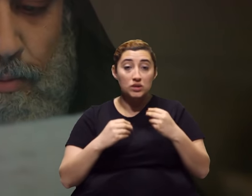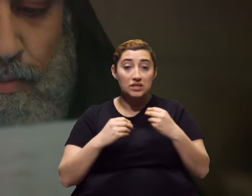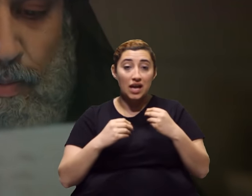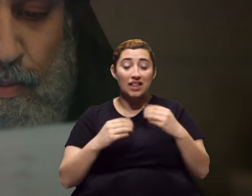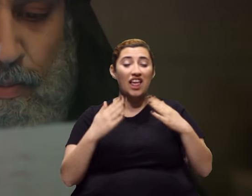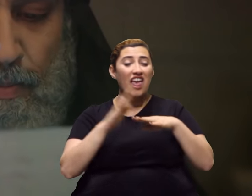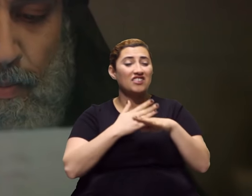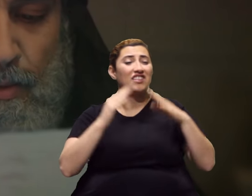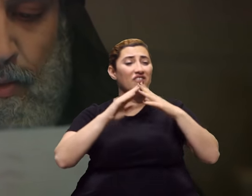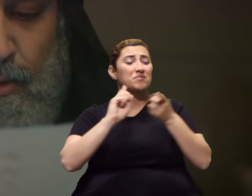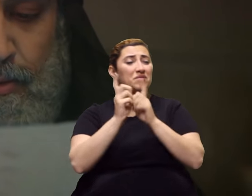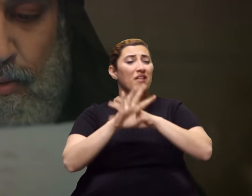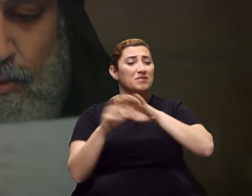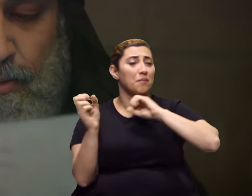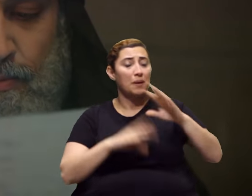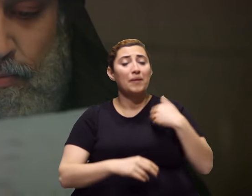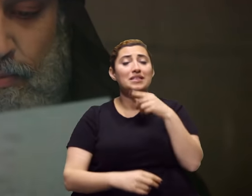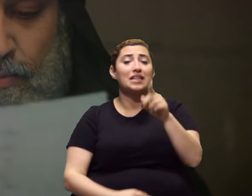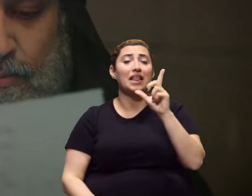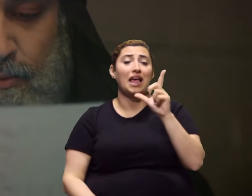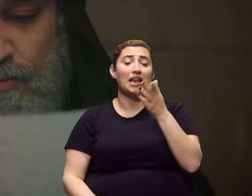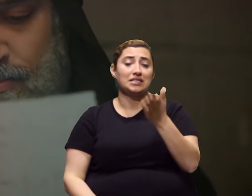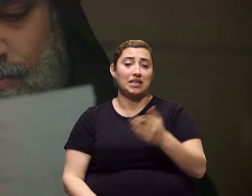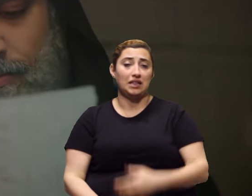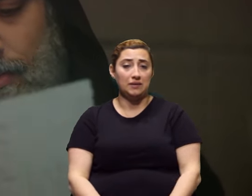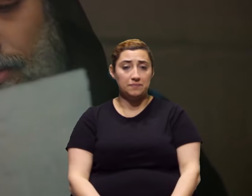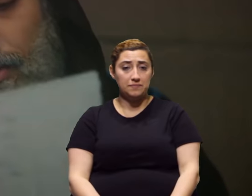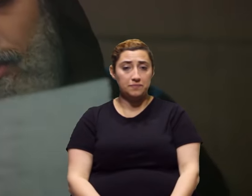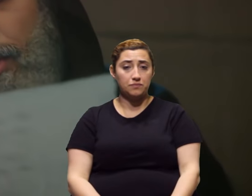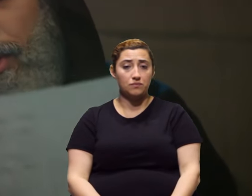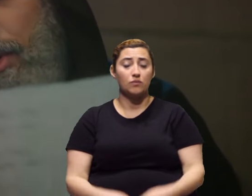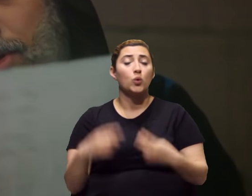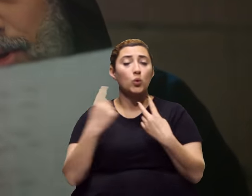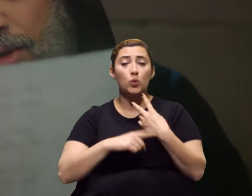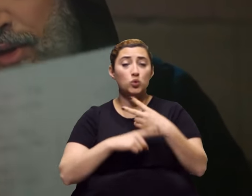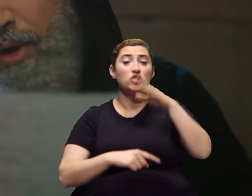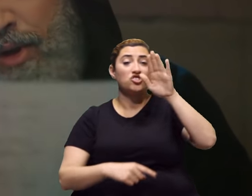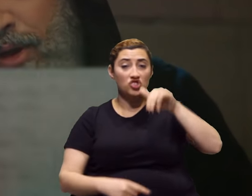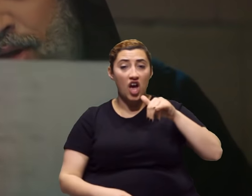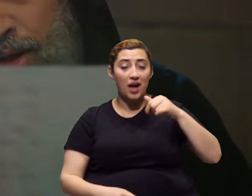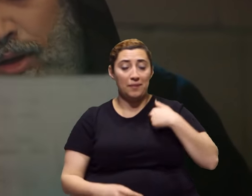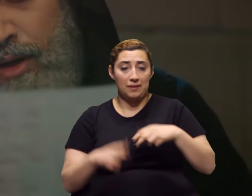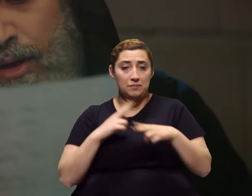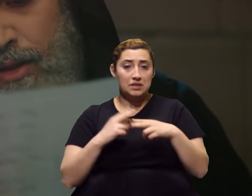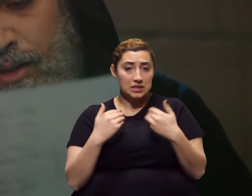edeydi mülklerin. Bana seni gerek seni. Yunus çağırırlar